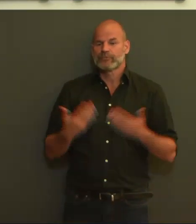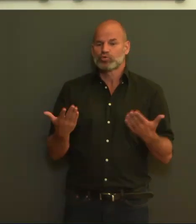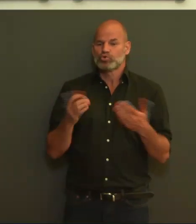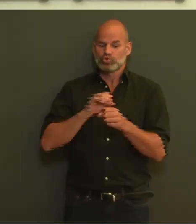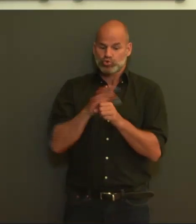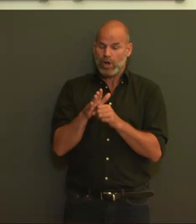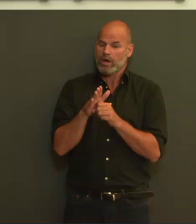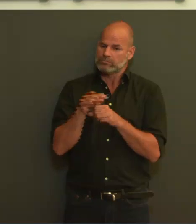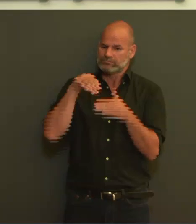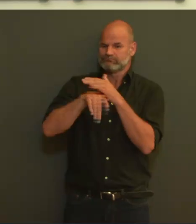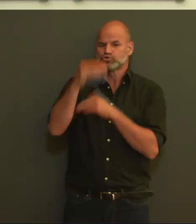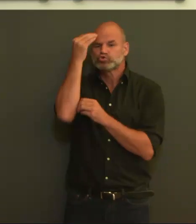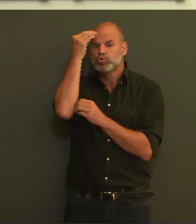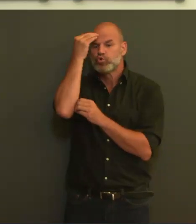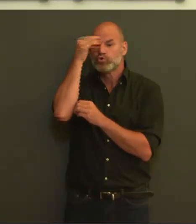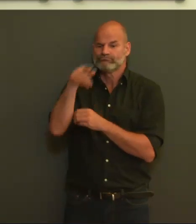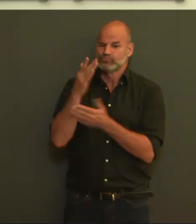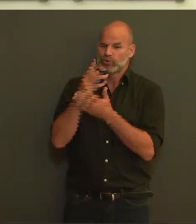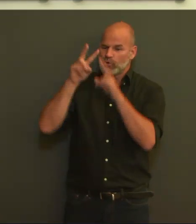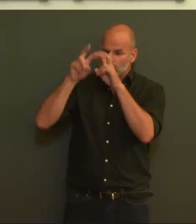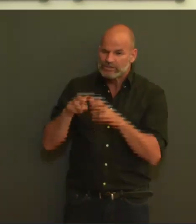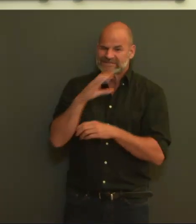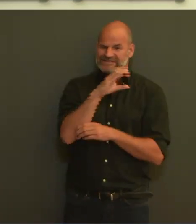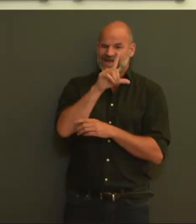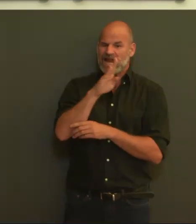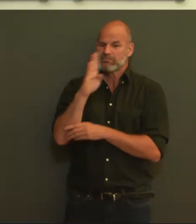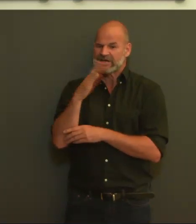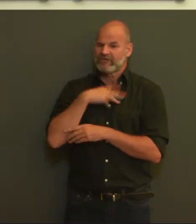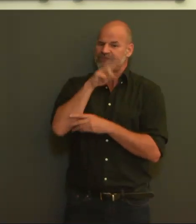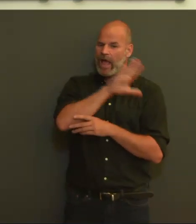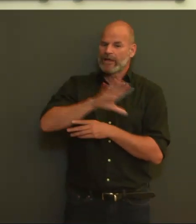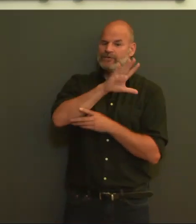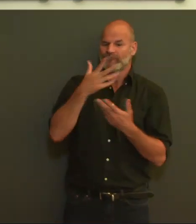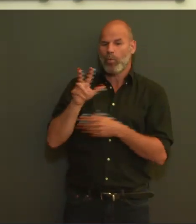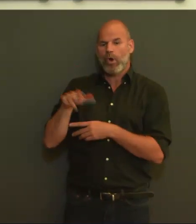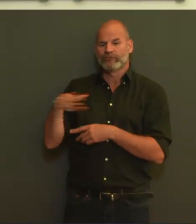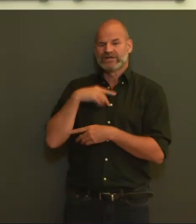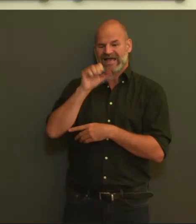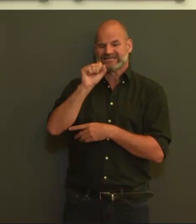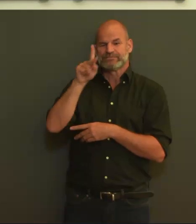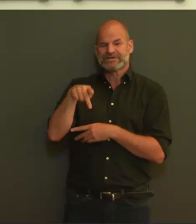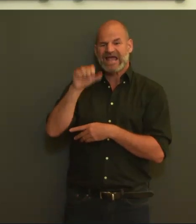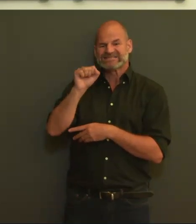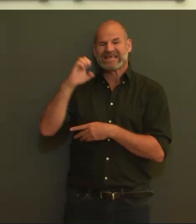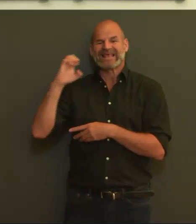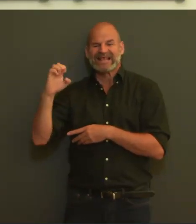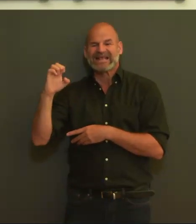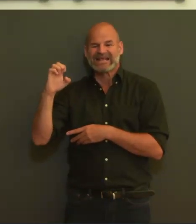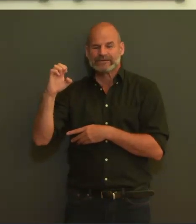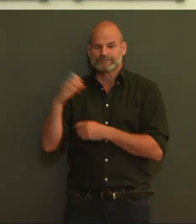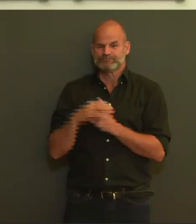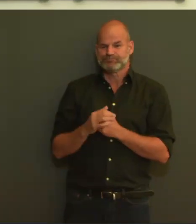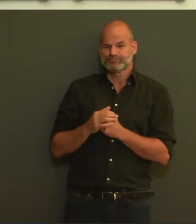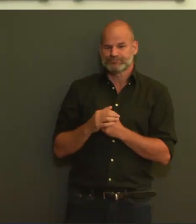tegenhanger, de Service de Promotion de la Santé à l'école. In totaal werden in deze periode